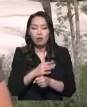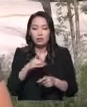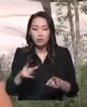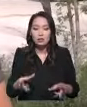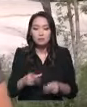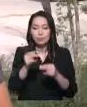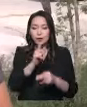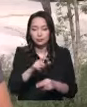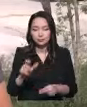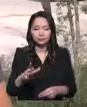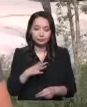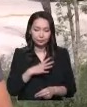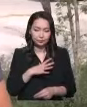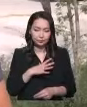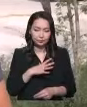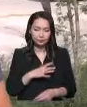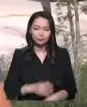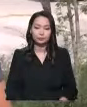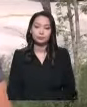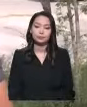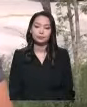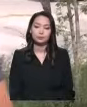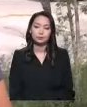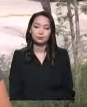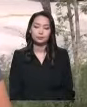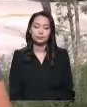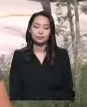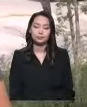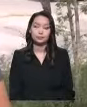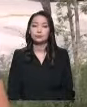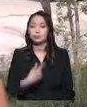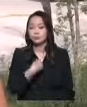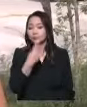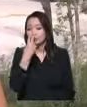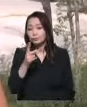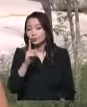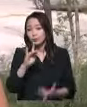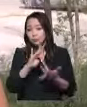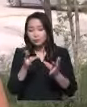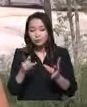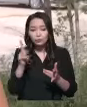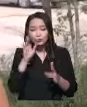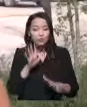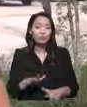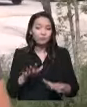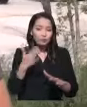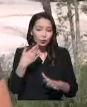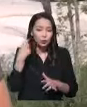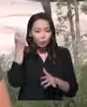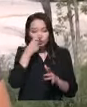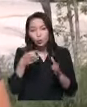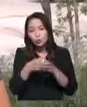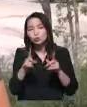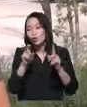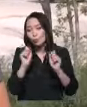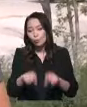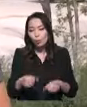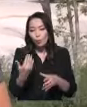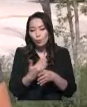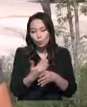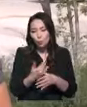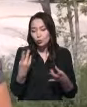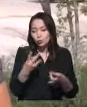жизней. Увидел в социальных сетях пост, потом вступил вступил в группу, узнал, чем я могу помочь. Нужна была машина.